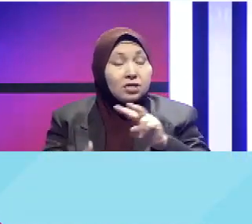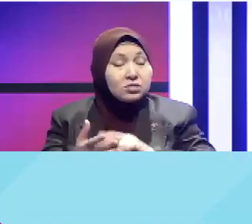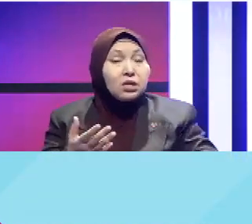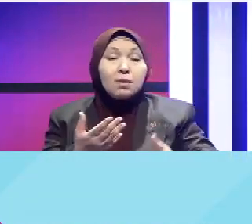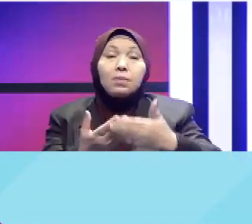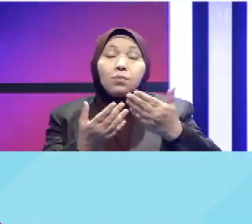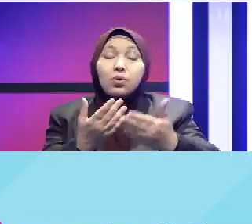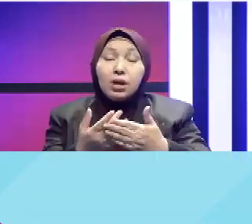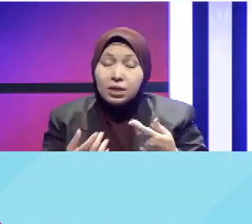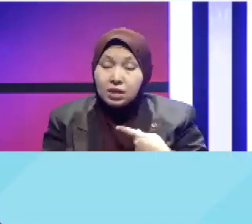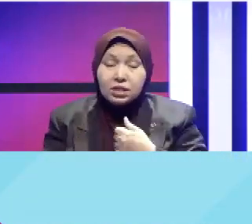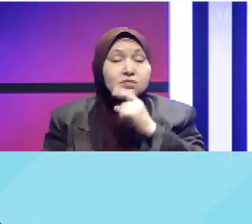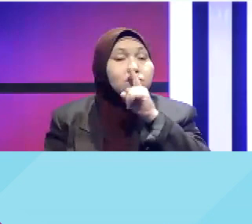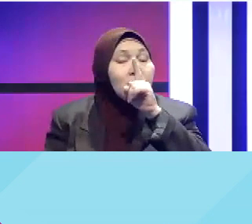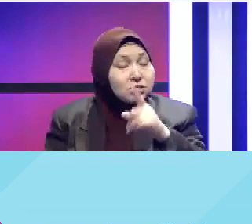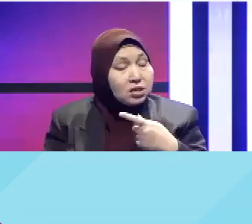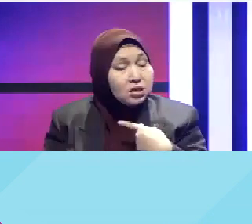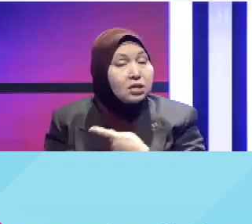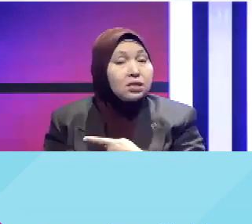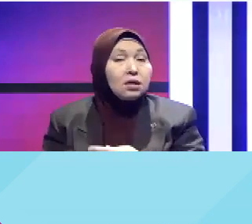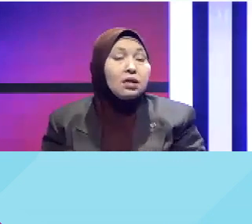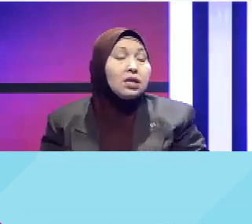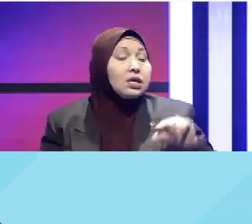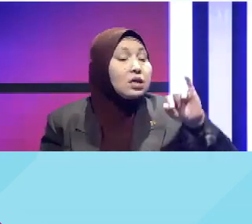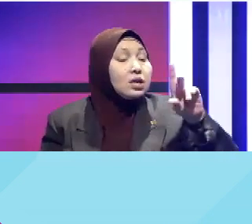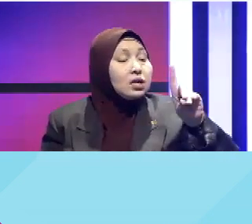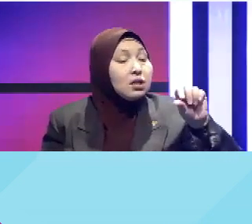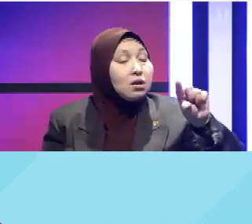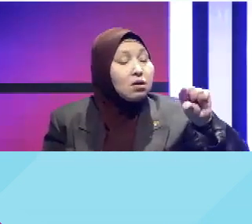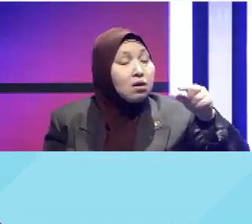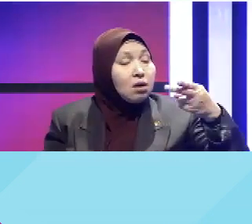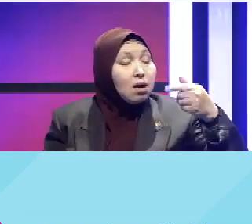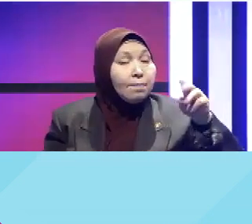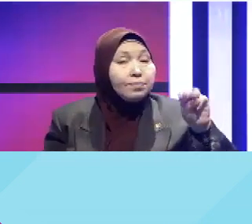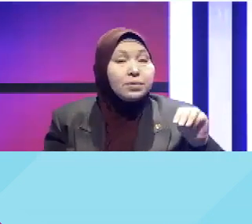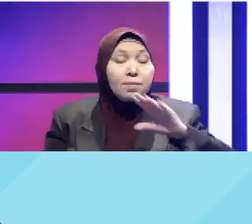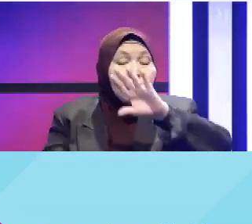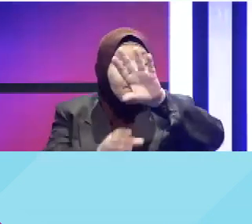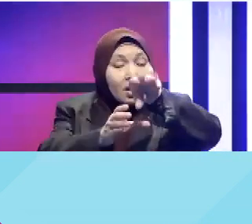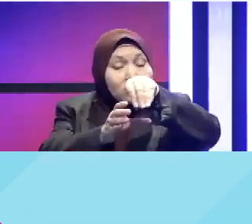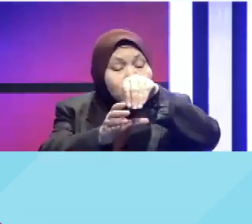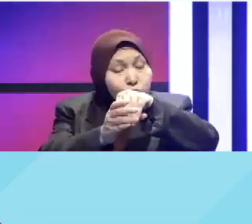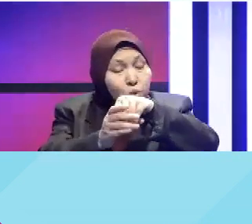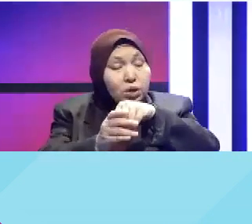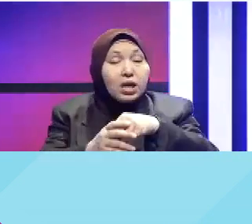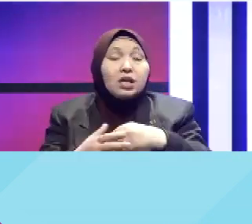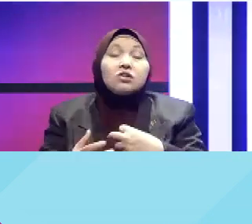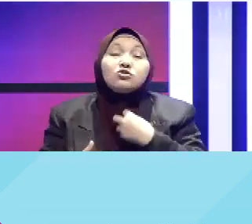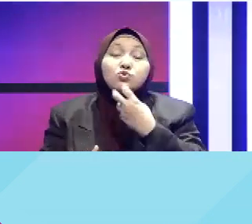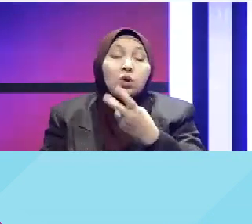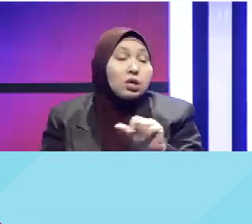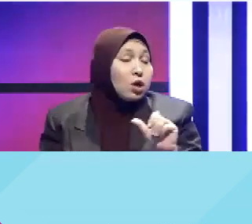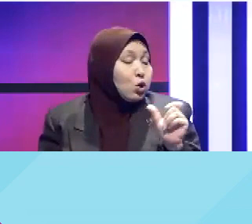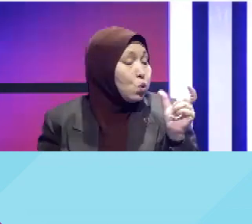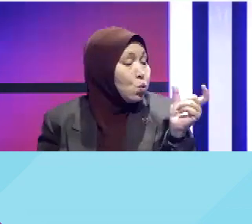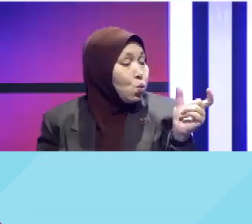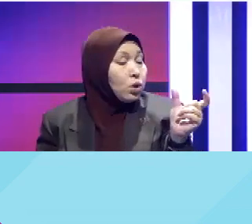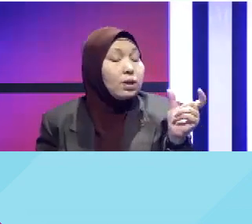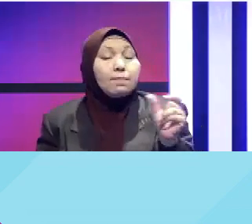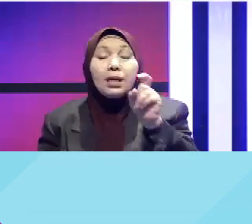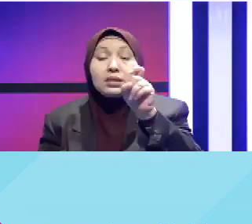memudahkan kita semuanya kita menindak ROM kan Apa maksud ROM memasukkan kode nun mati pada tanwin